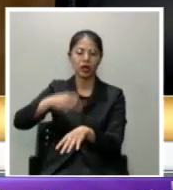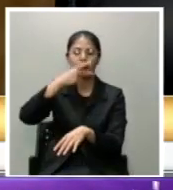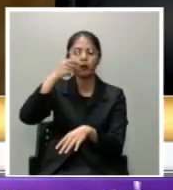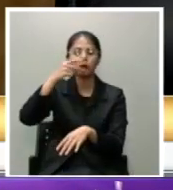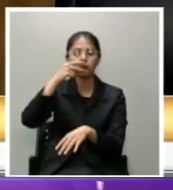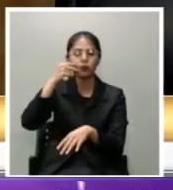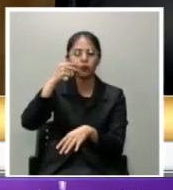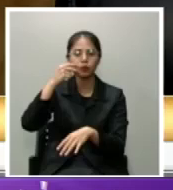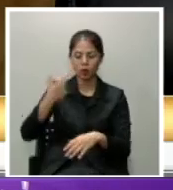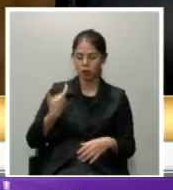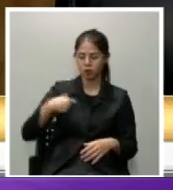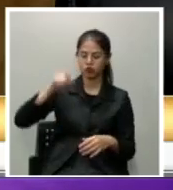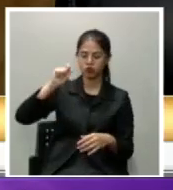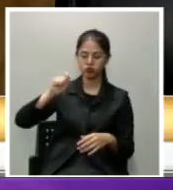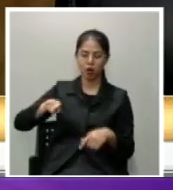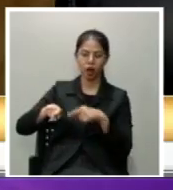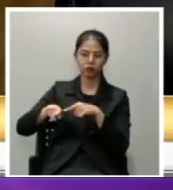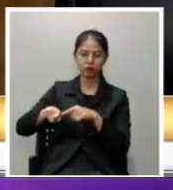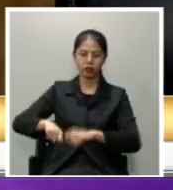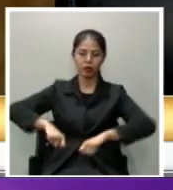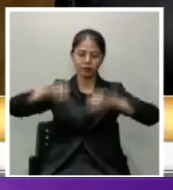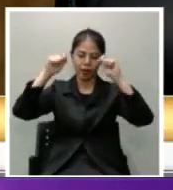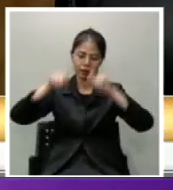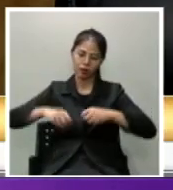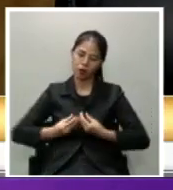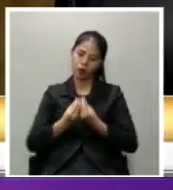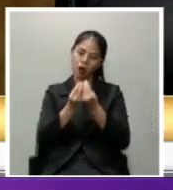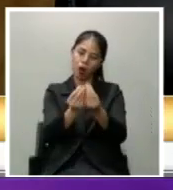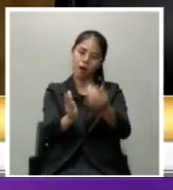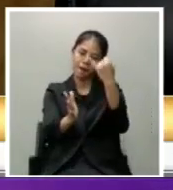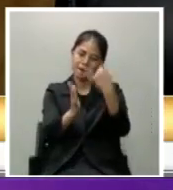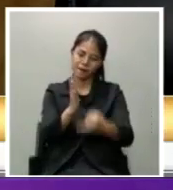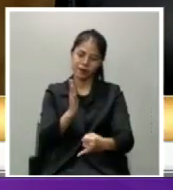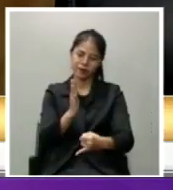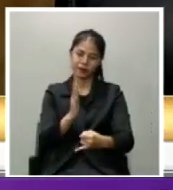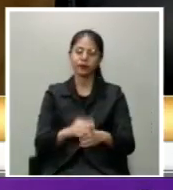จนศาลฎีกาตัดสินว่าจำเลยมีความผิดในฎีกาที่